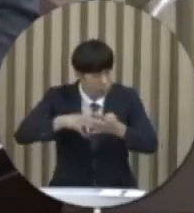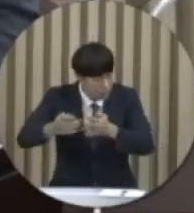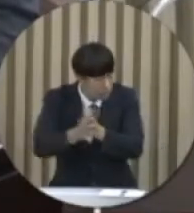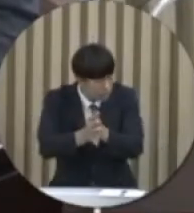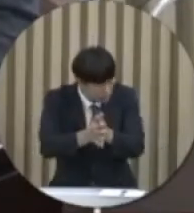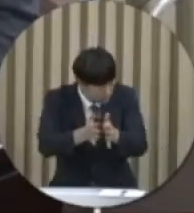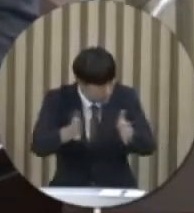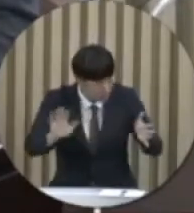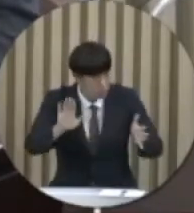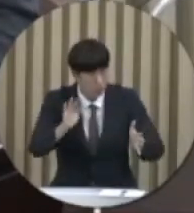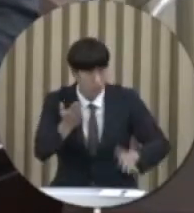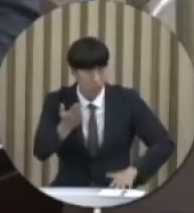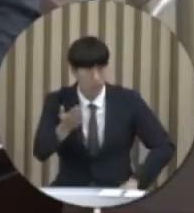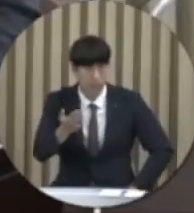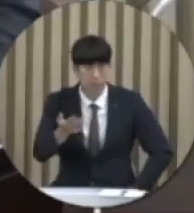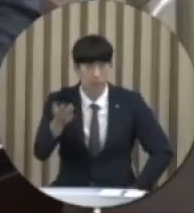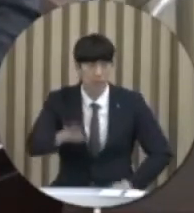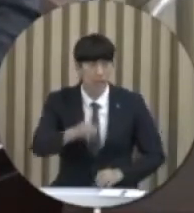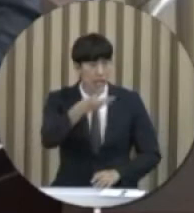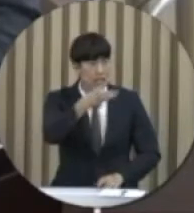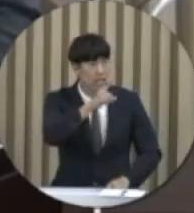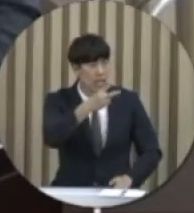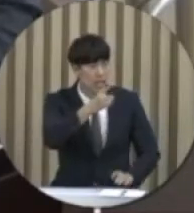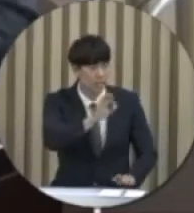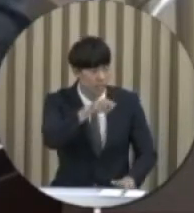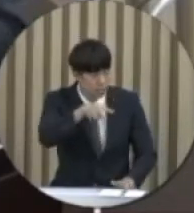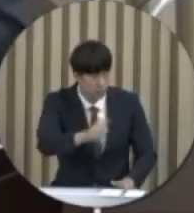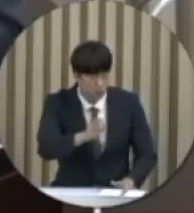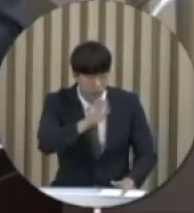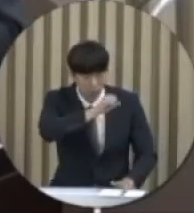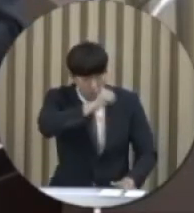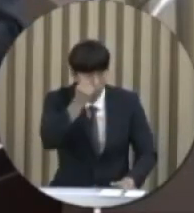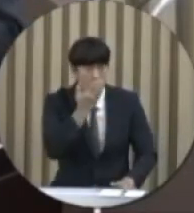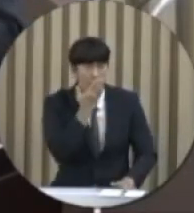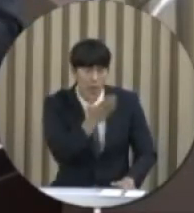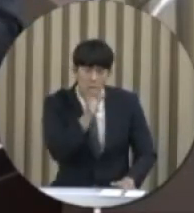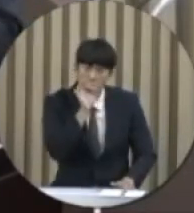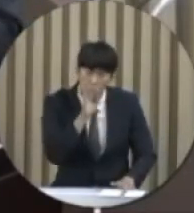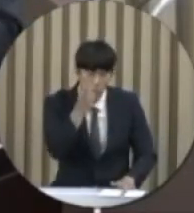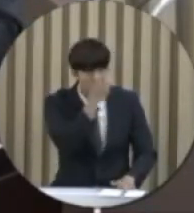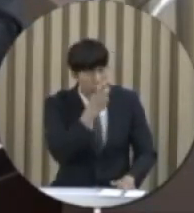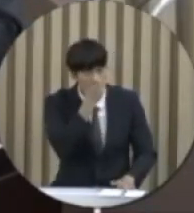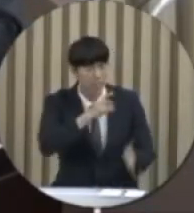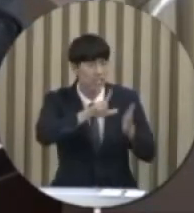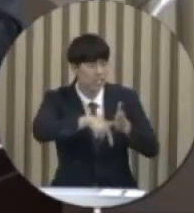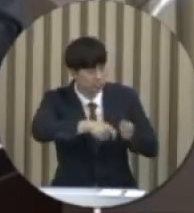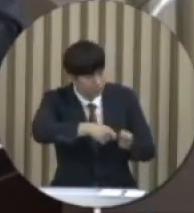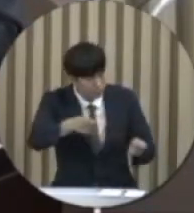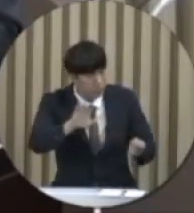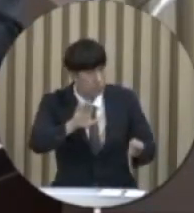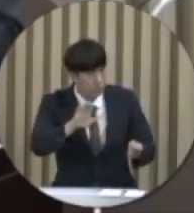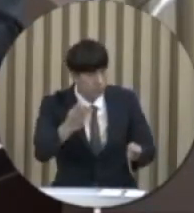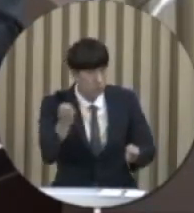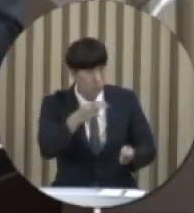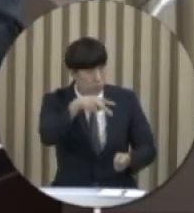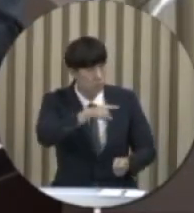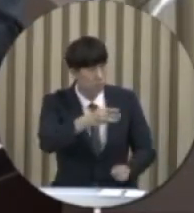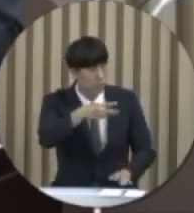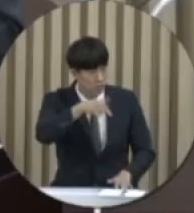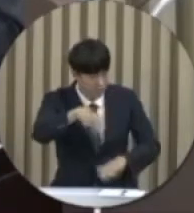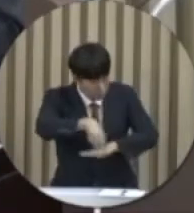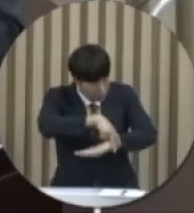되는데요. 보통 타당성 검토를 하는데 2년이 시간이 걸리죠. 그리고 실시계획 설계를 하는데 1년이